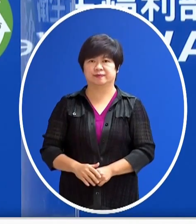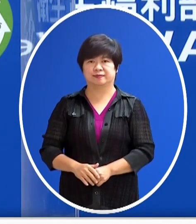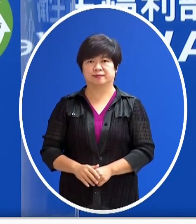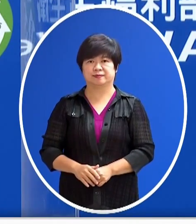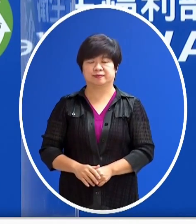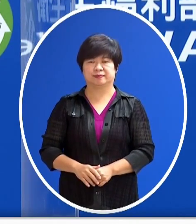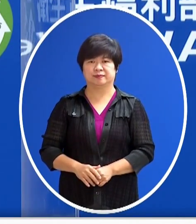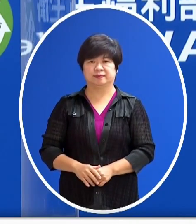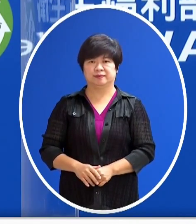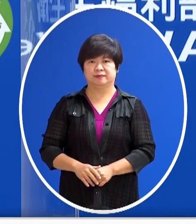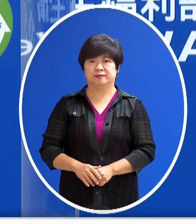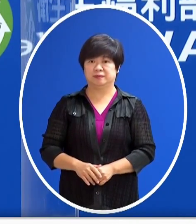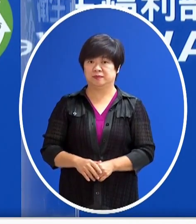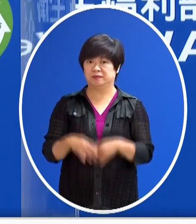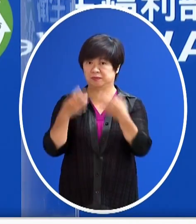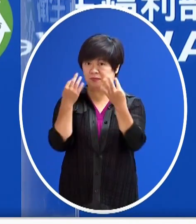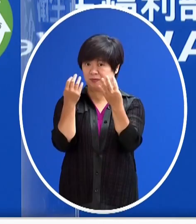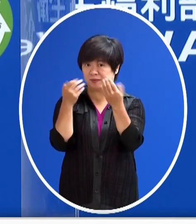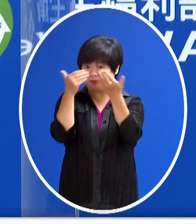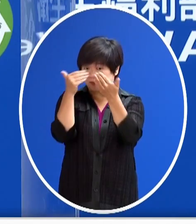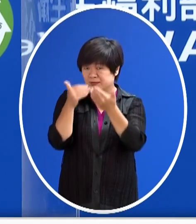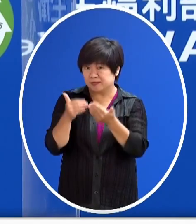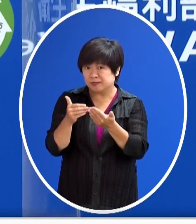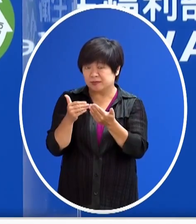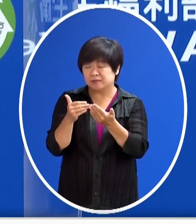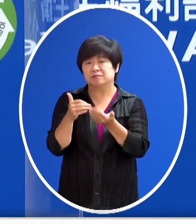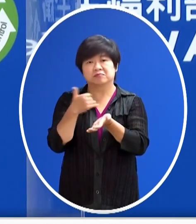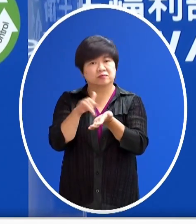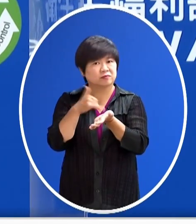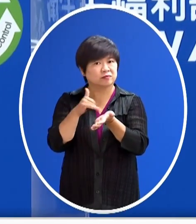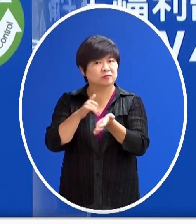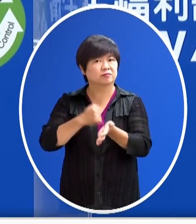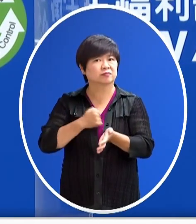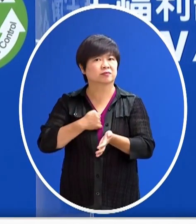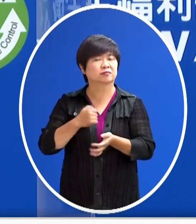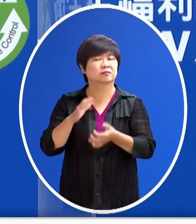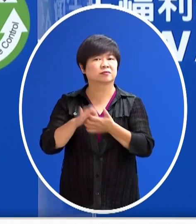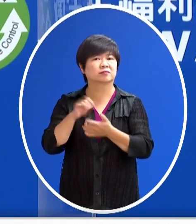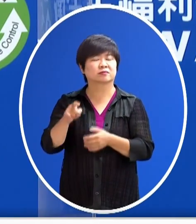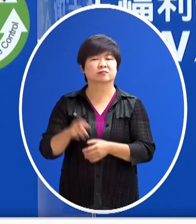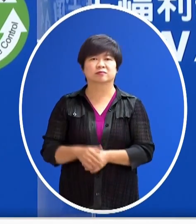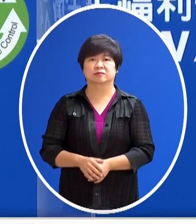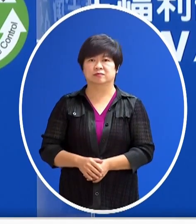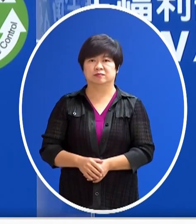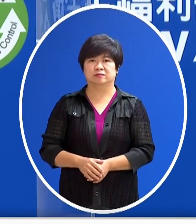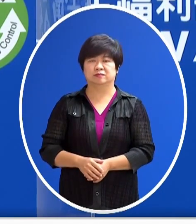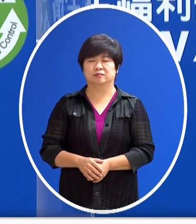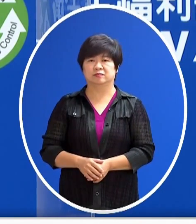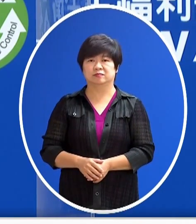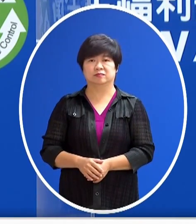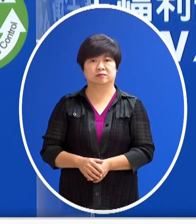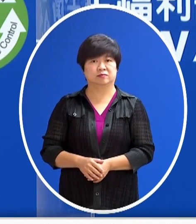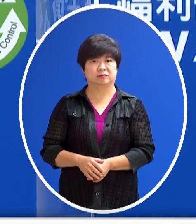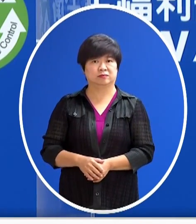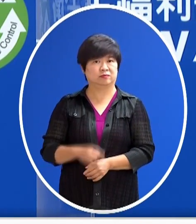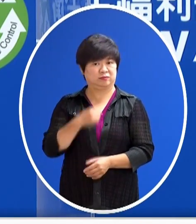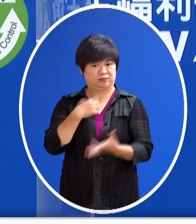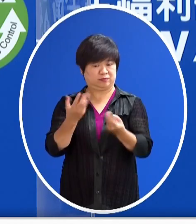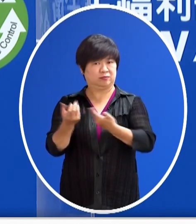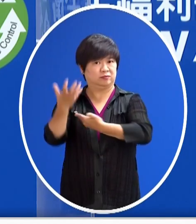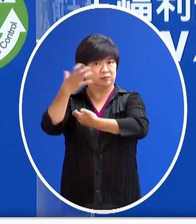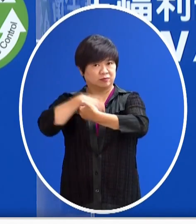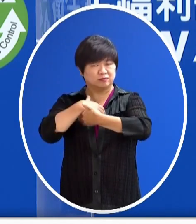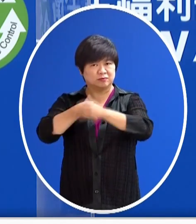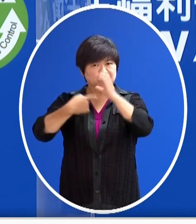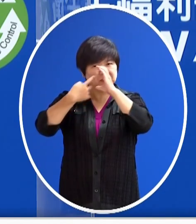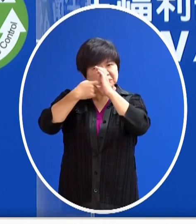然后用这样的结果我们去来算，就是说这样子的结果，这试剂本身它不包括那个所有裁剪的差